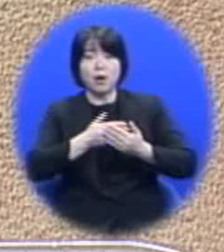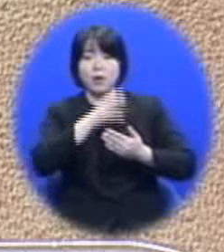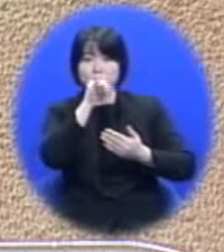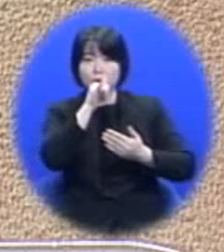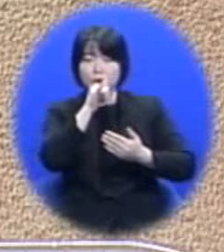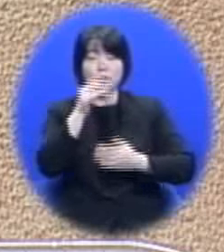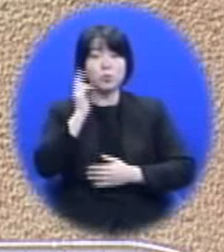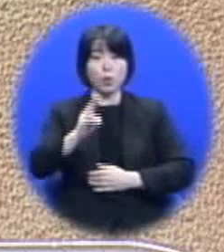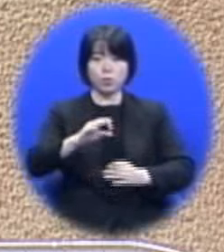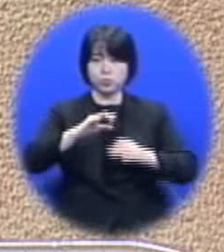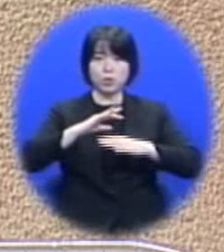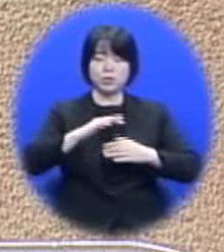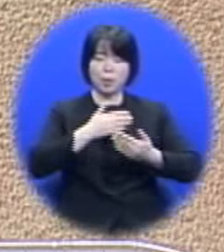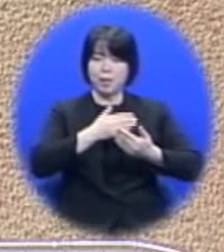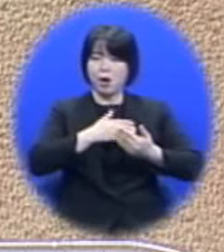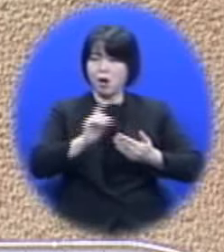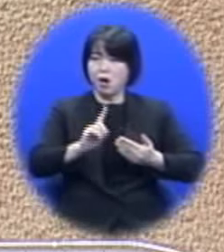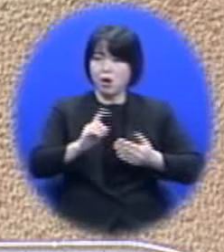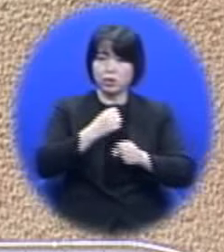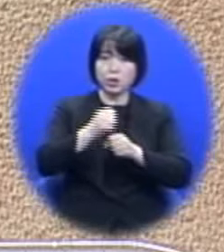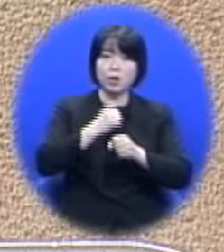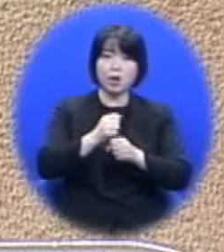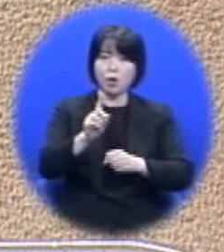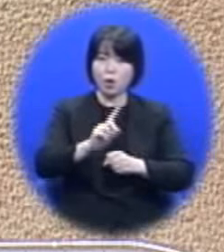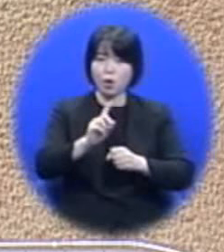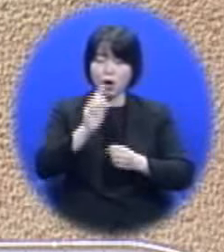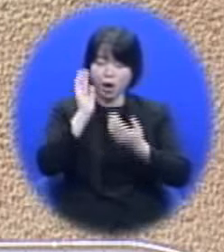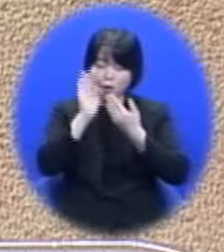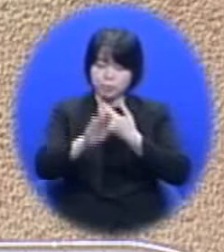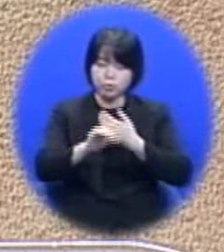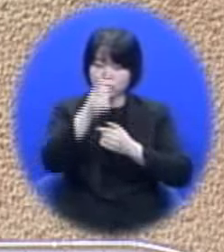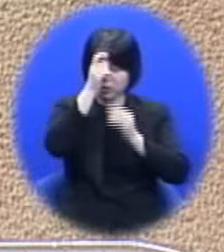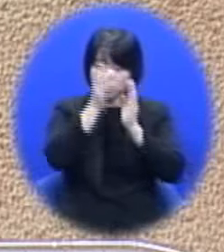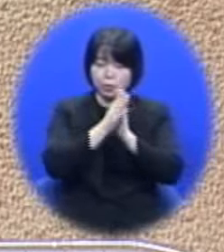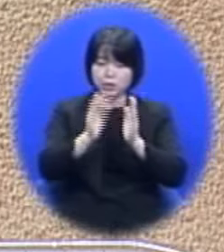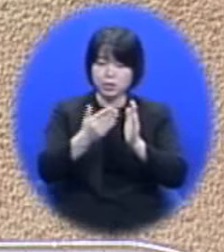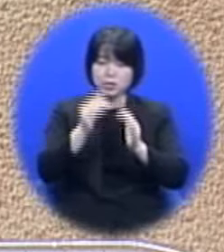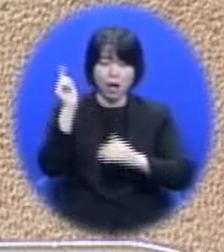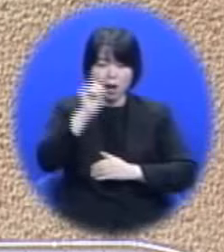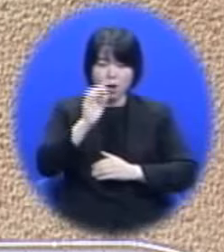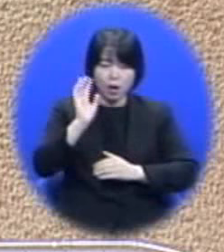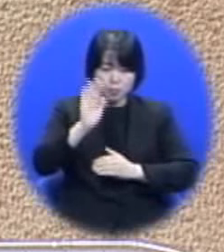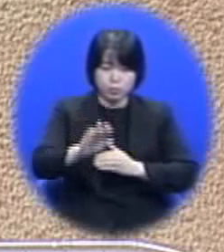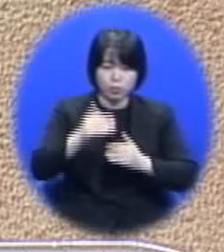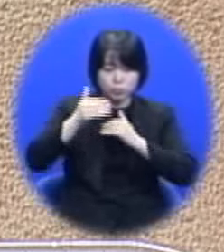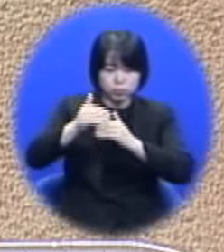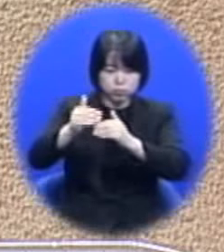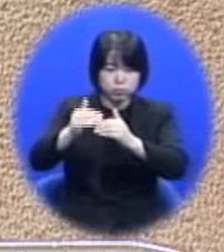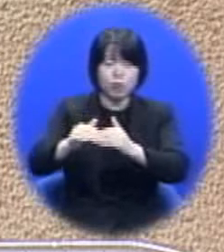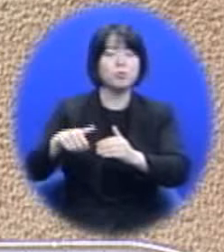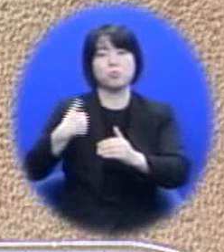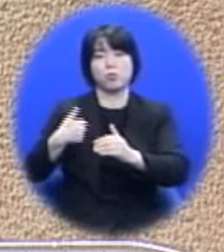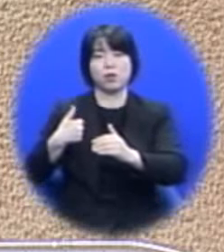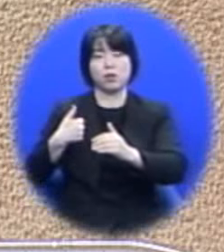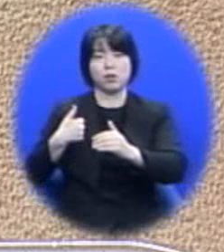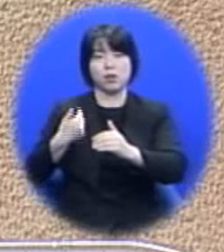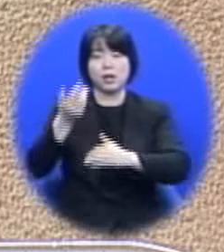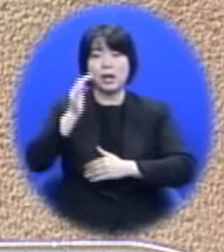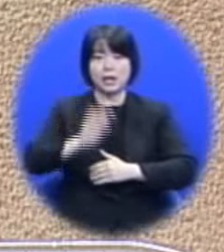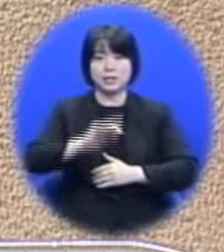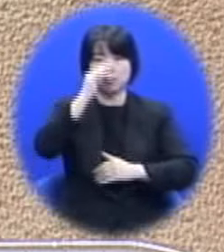너무 놀라서 벌렁거리고 어떻게 기도해야 될지, 앞으로 이게 어떻게 진행될지를 모르겠더라. 하나님 앞에